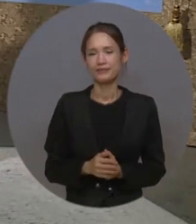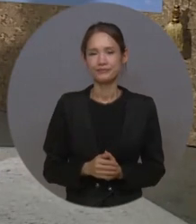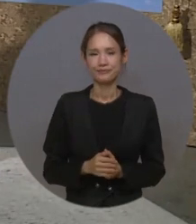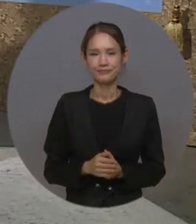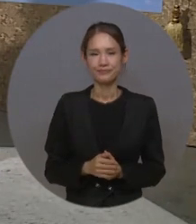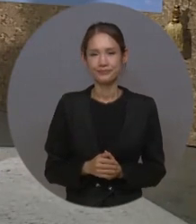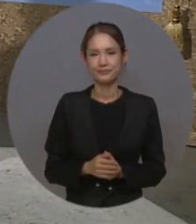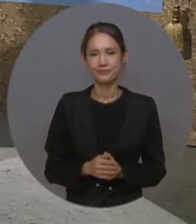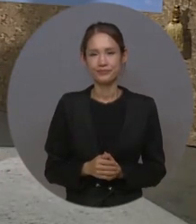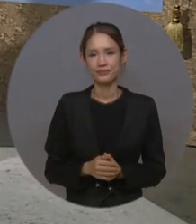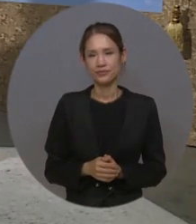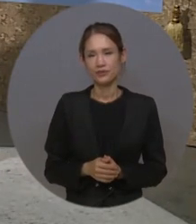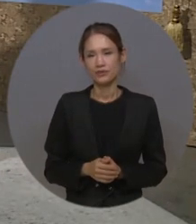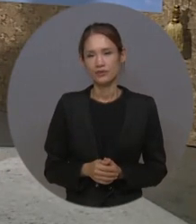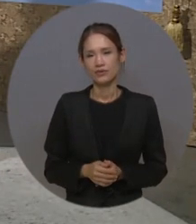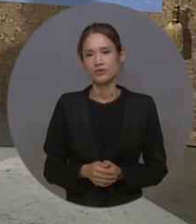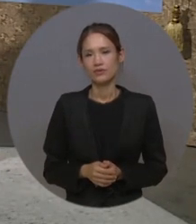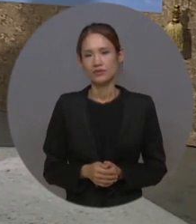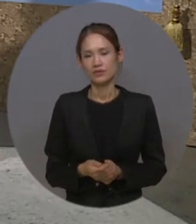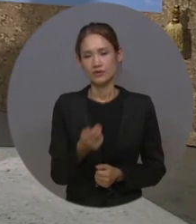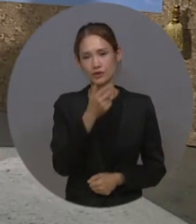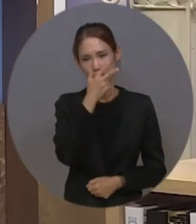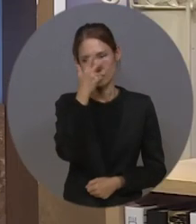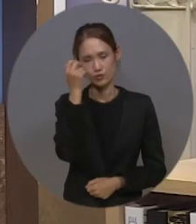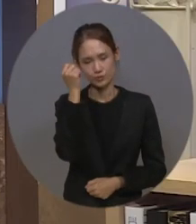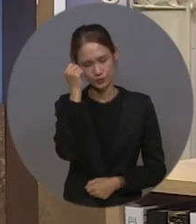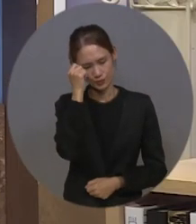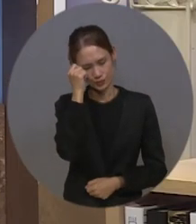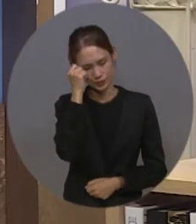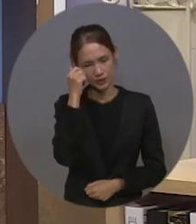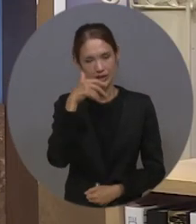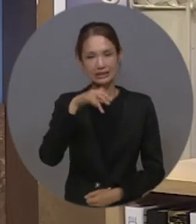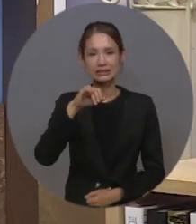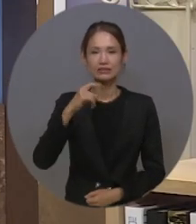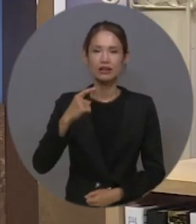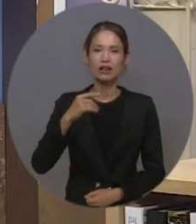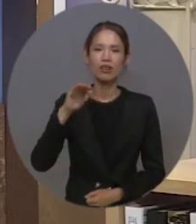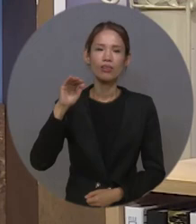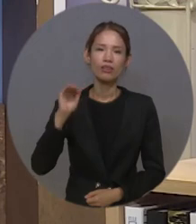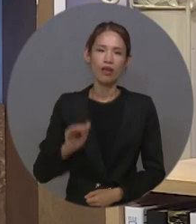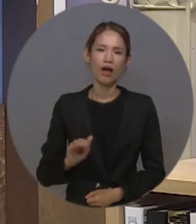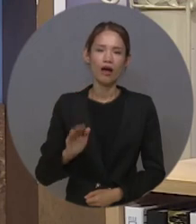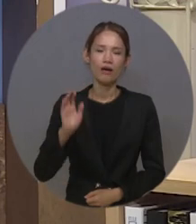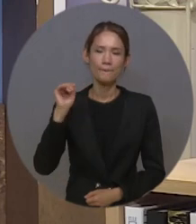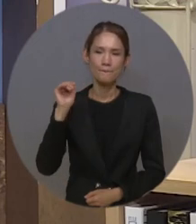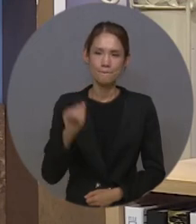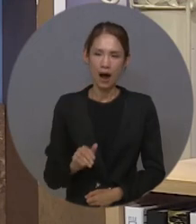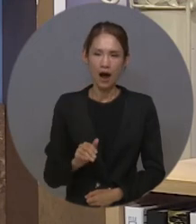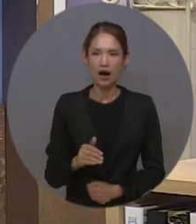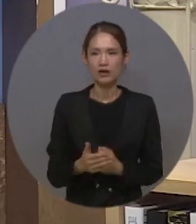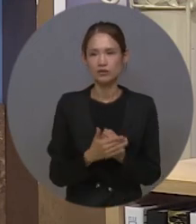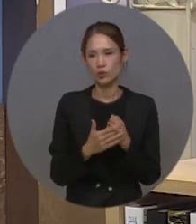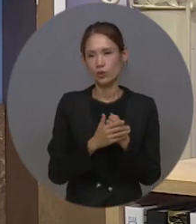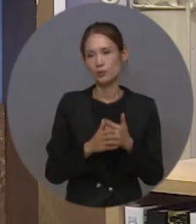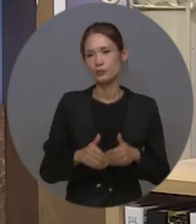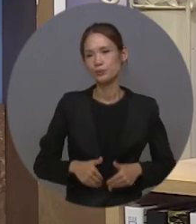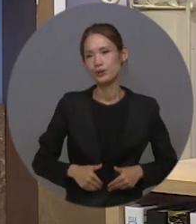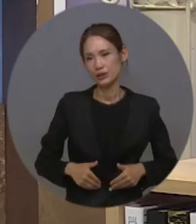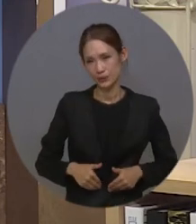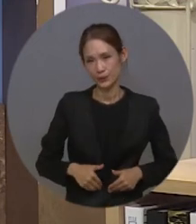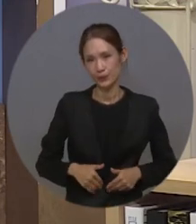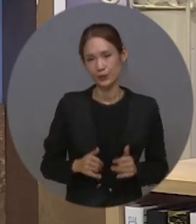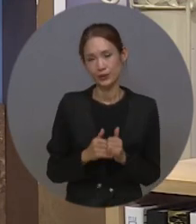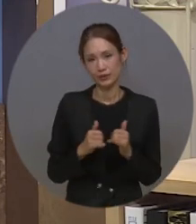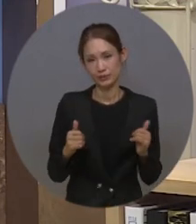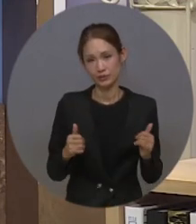어떻게 보면은 이런 수면의 질이 너무 낮아서 네. 도움이 필요한 분들이 더